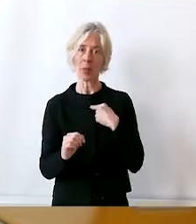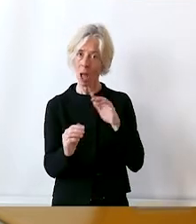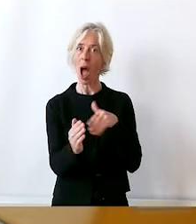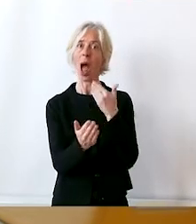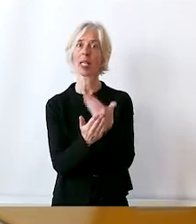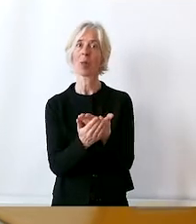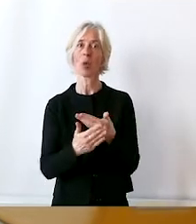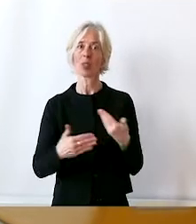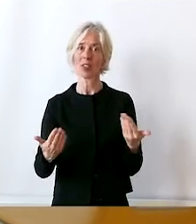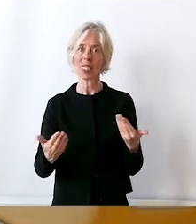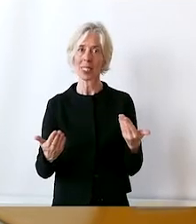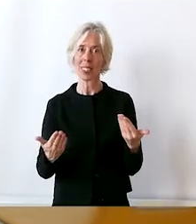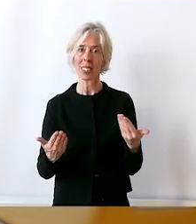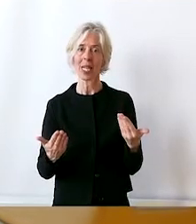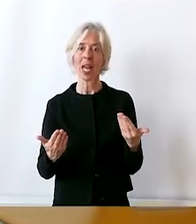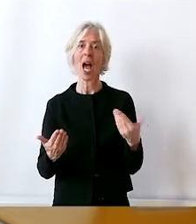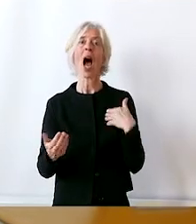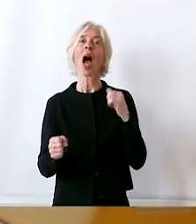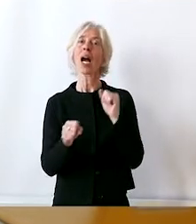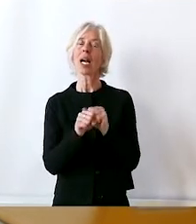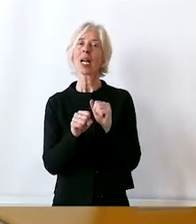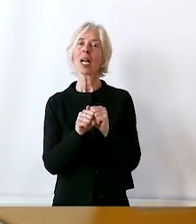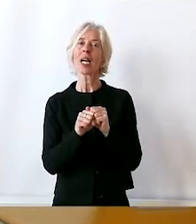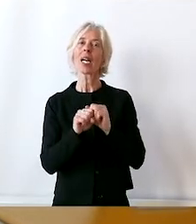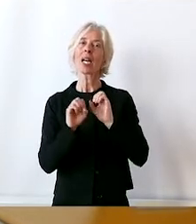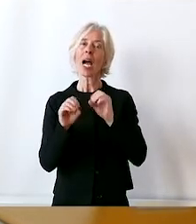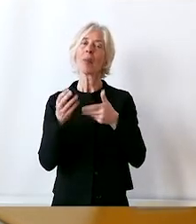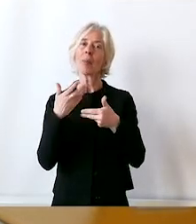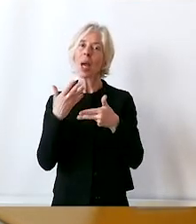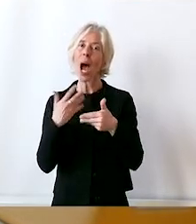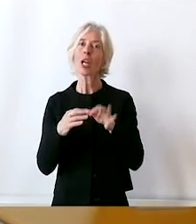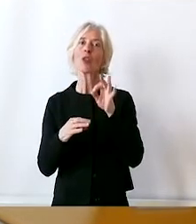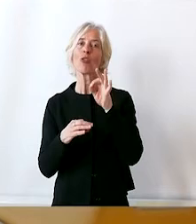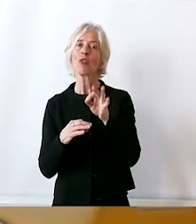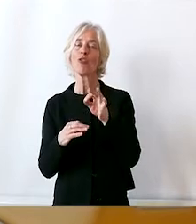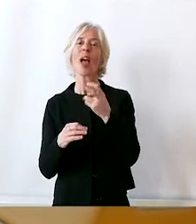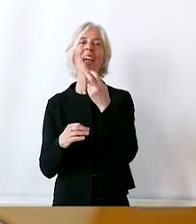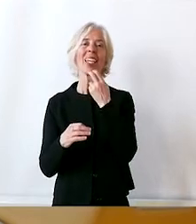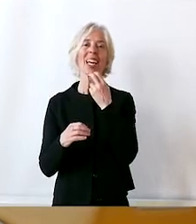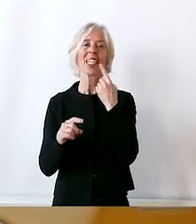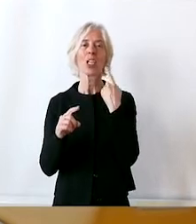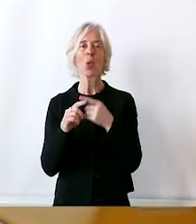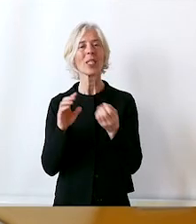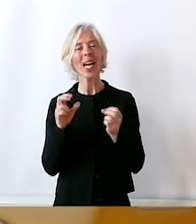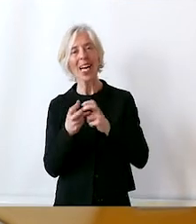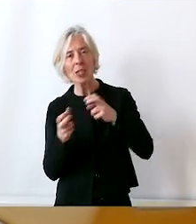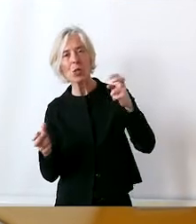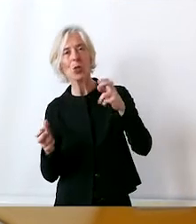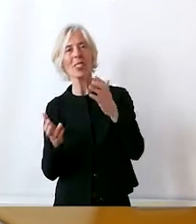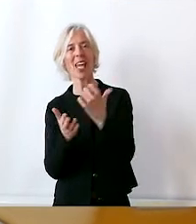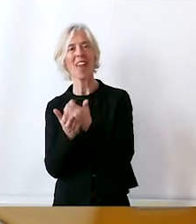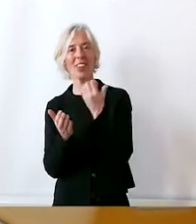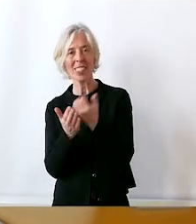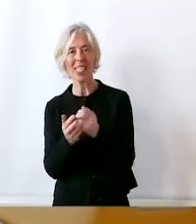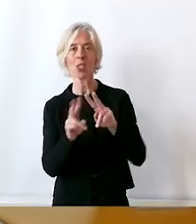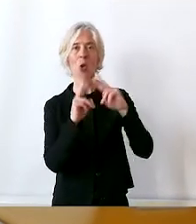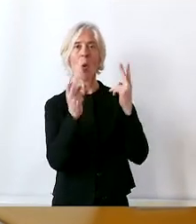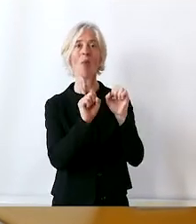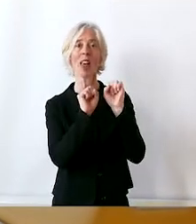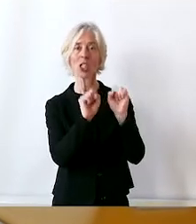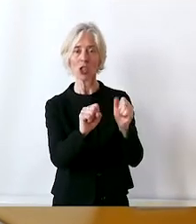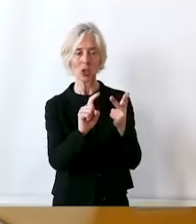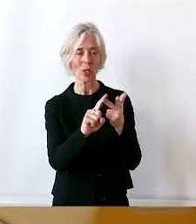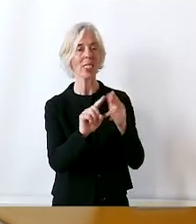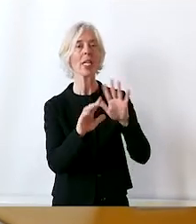teilnehmenden Unternehmen zu den Themen Energie- und Ressourceneffizienz sowie rund um den betrieblichen Umweltschutz und das nachhaltige